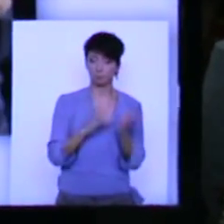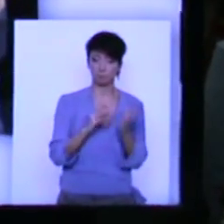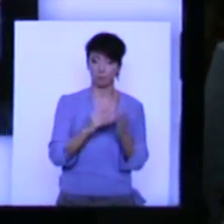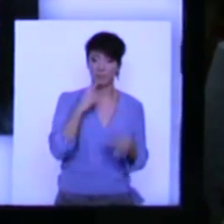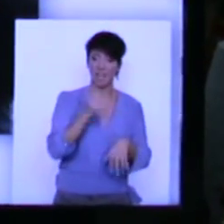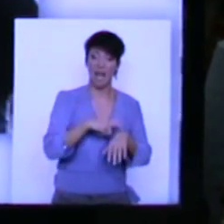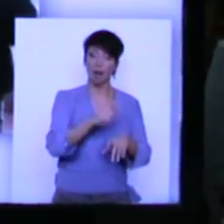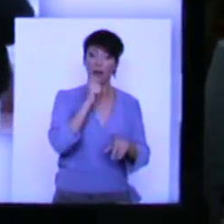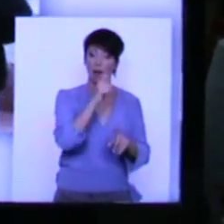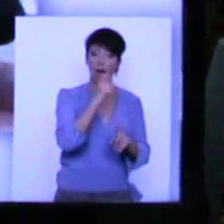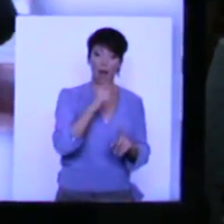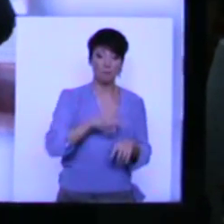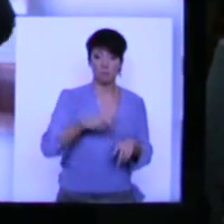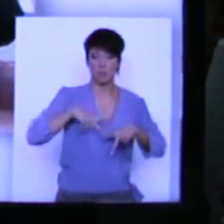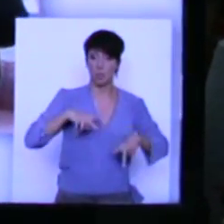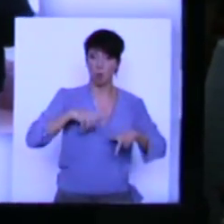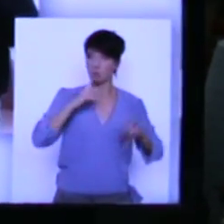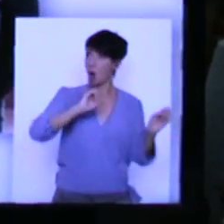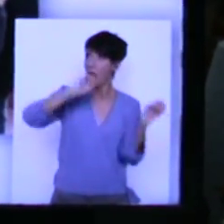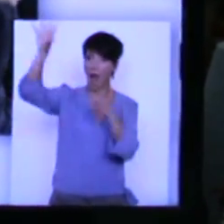Μεσήμβριας να κάνουν κλήρωση.